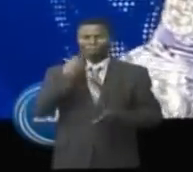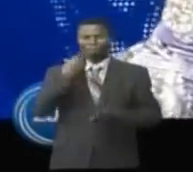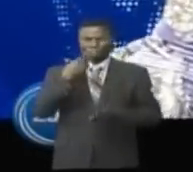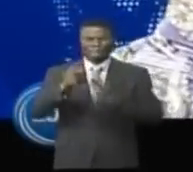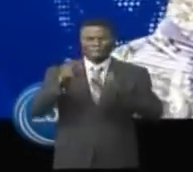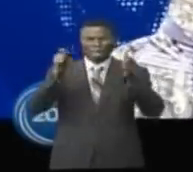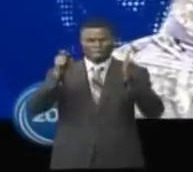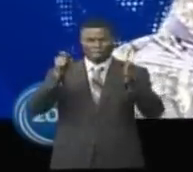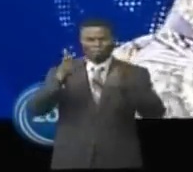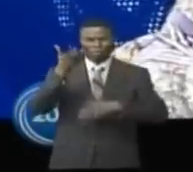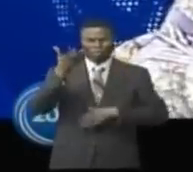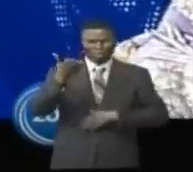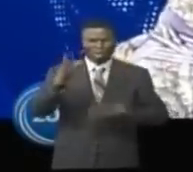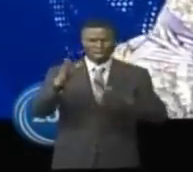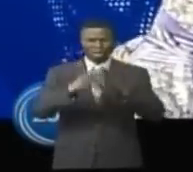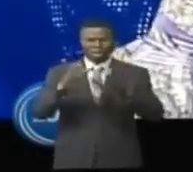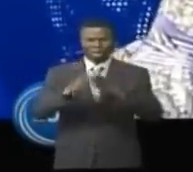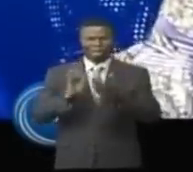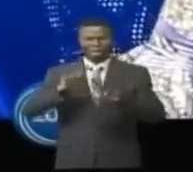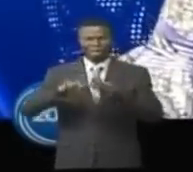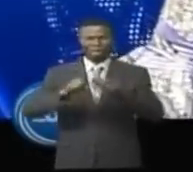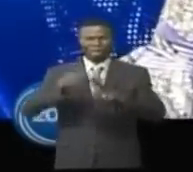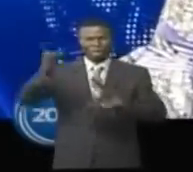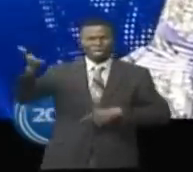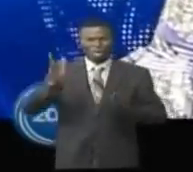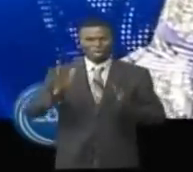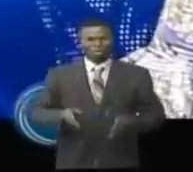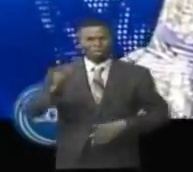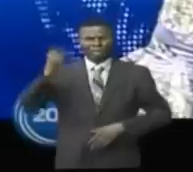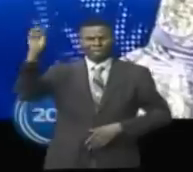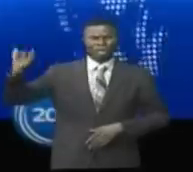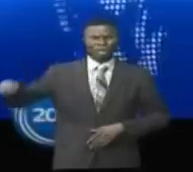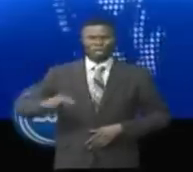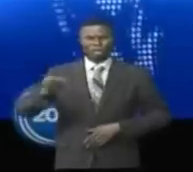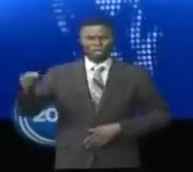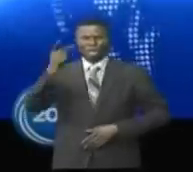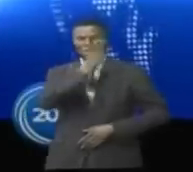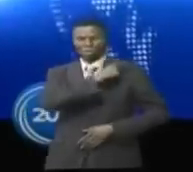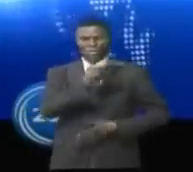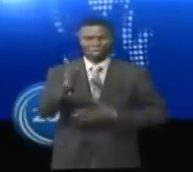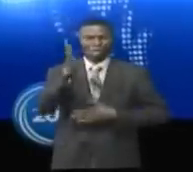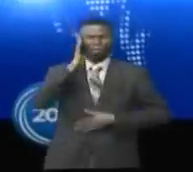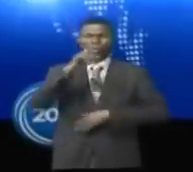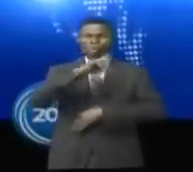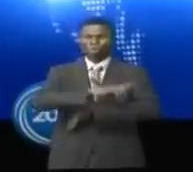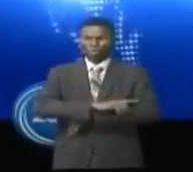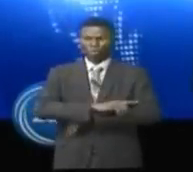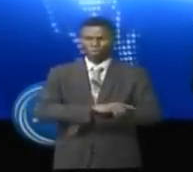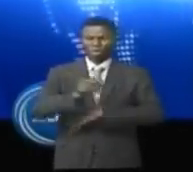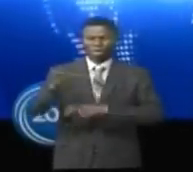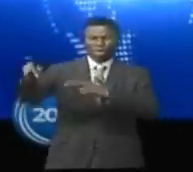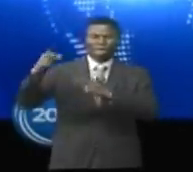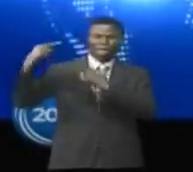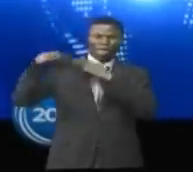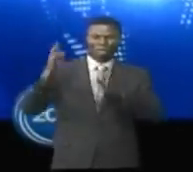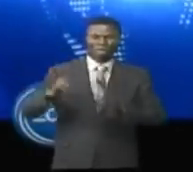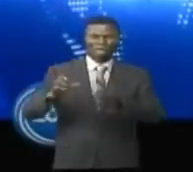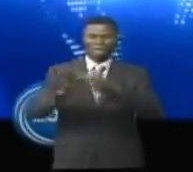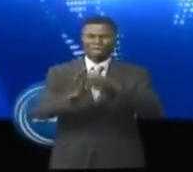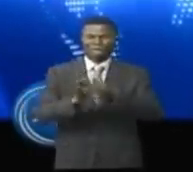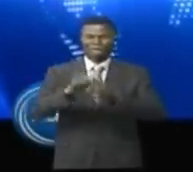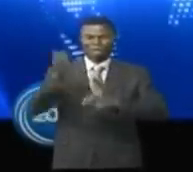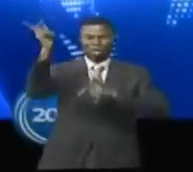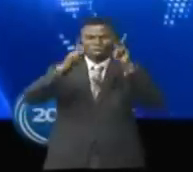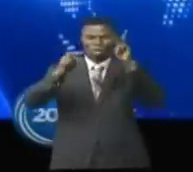édition d'information avec notre invité Jean-Paul Tété-Soudé. Bonsoir. Bonsoir madame. Vous êtes le responsable des relations publiques